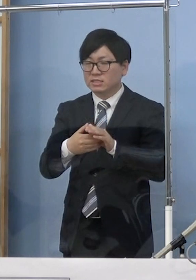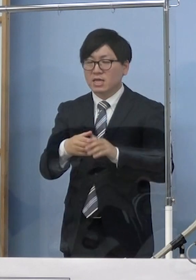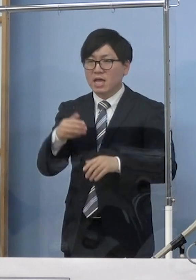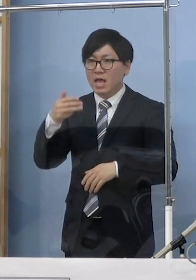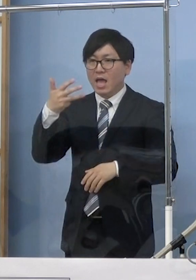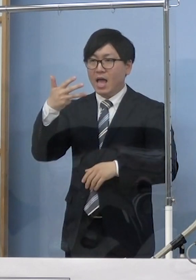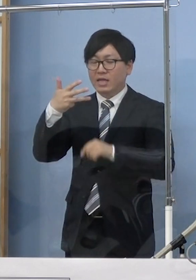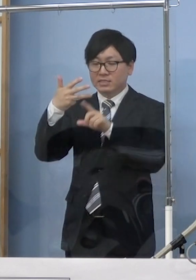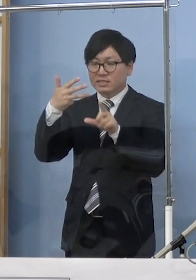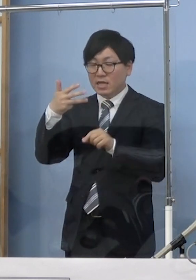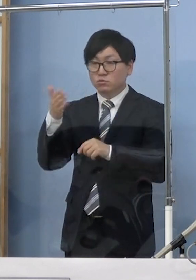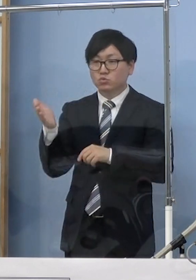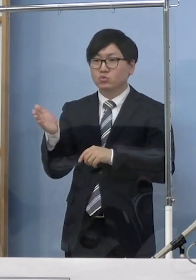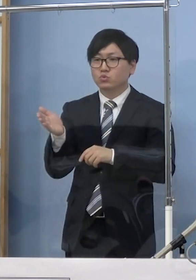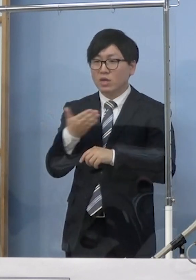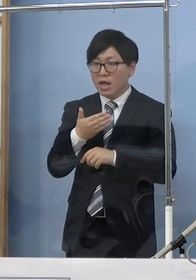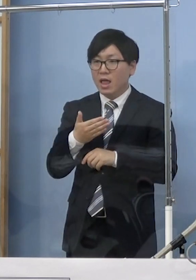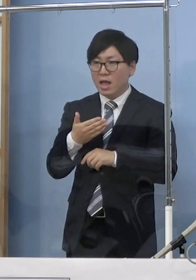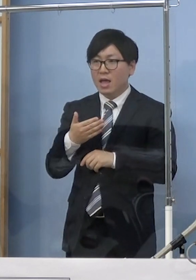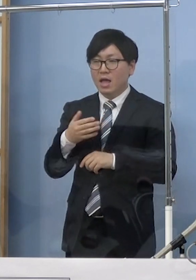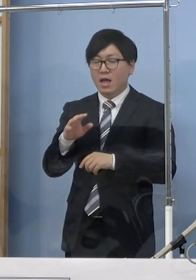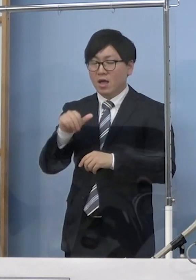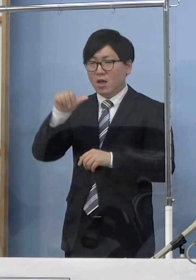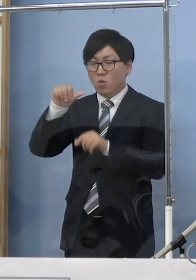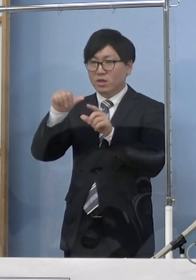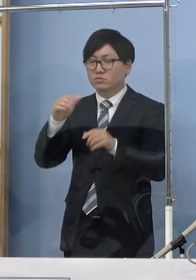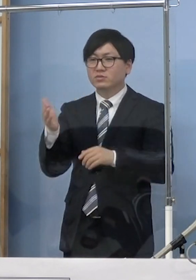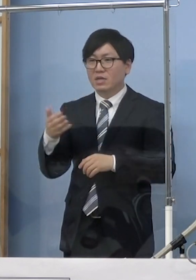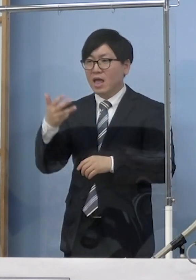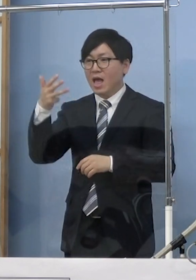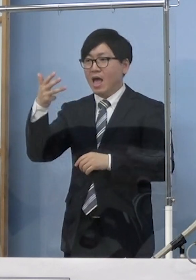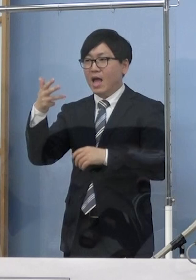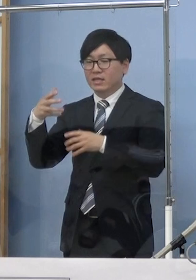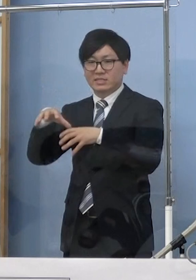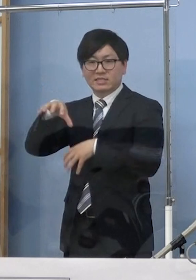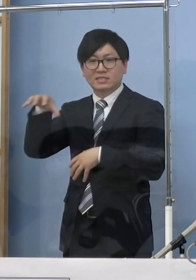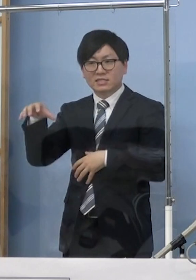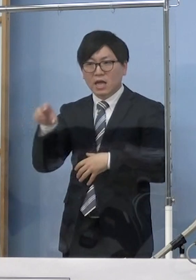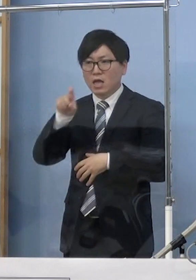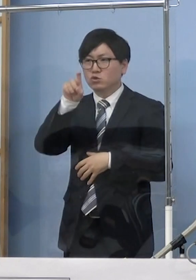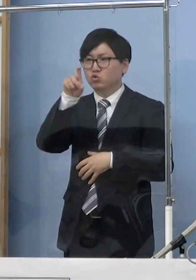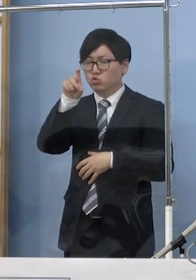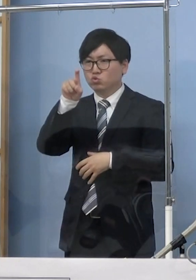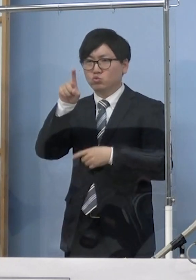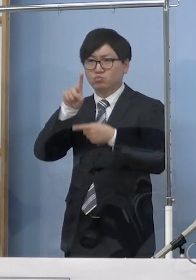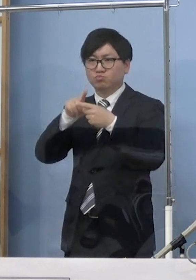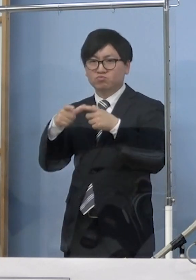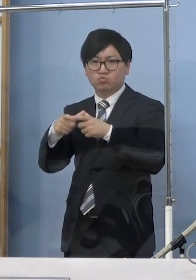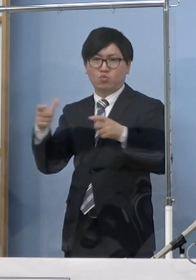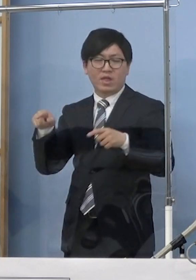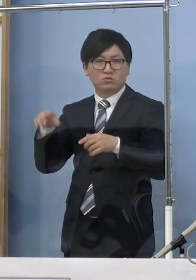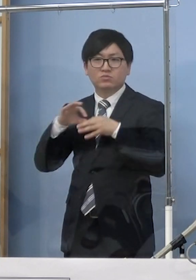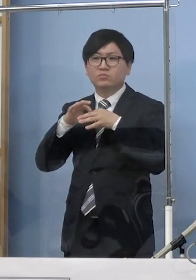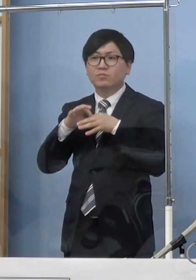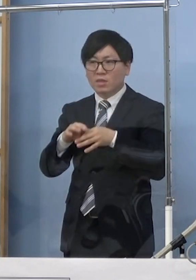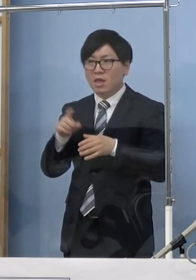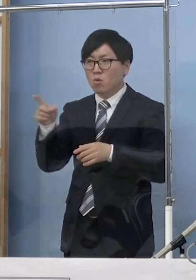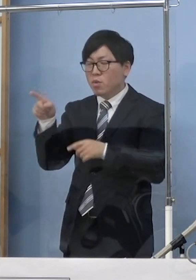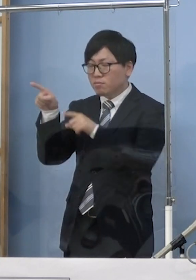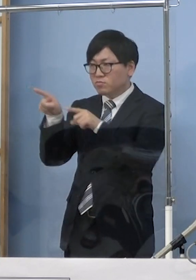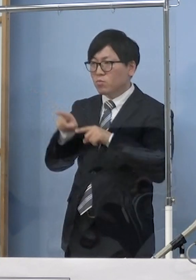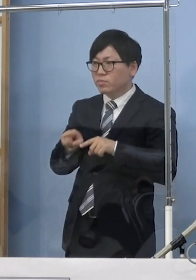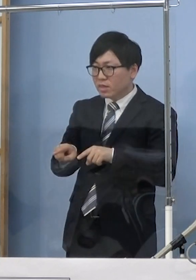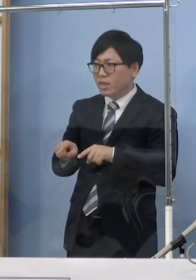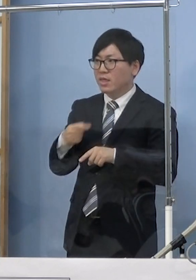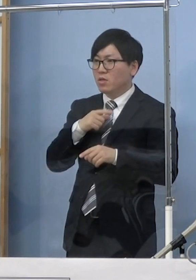10に拡大をされるということでありますので、これに合わせる形でステージ指標見直しを行い、そして徳島